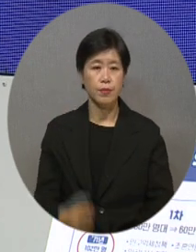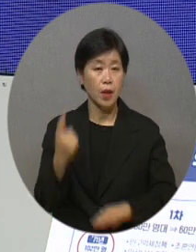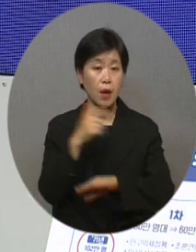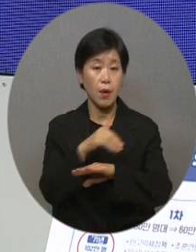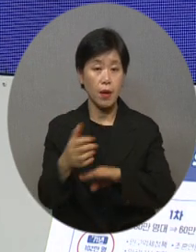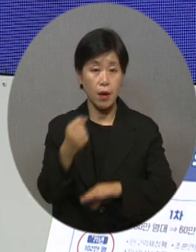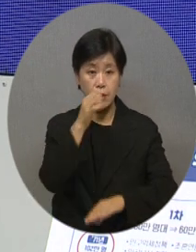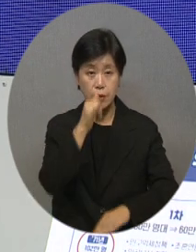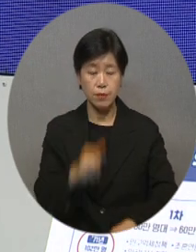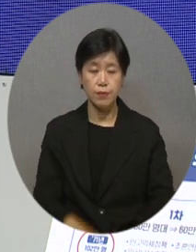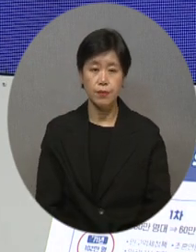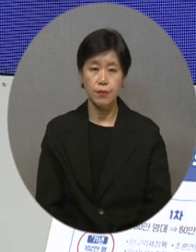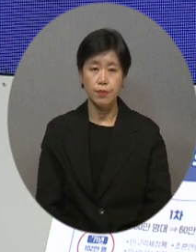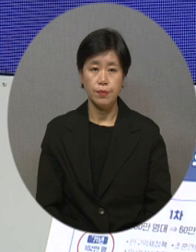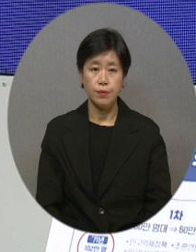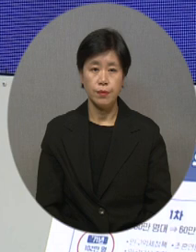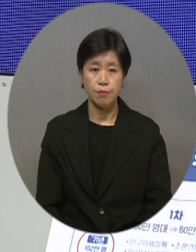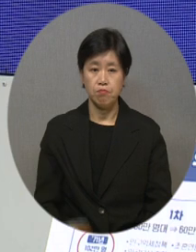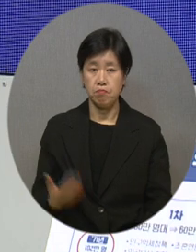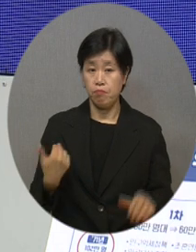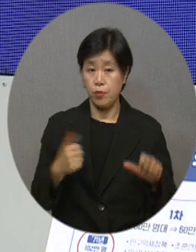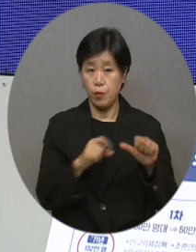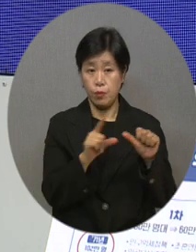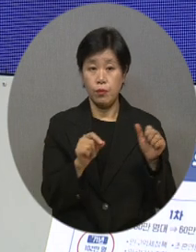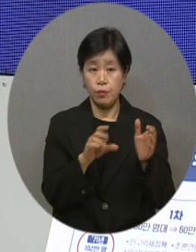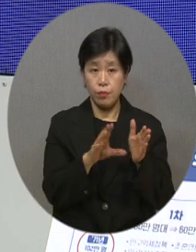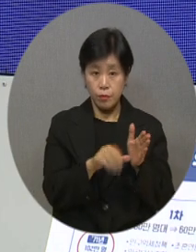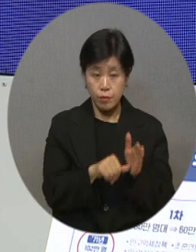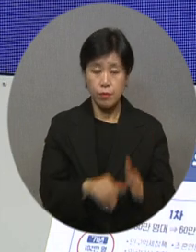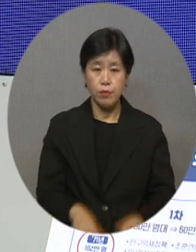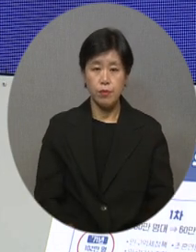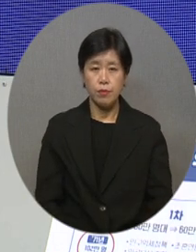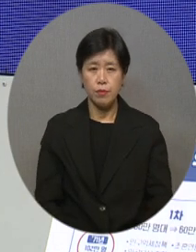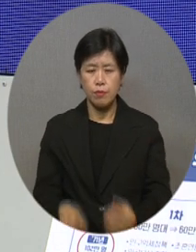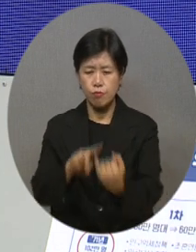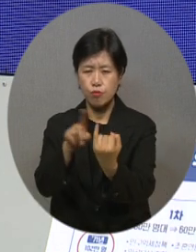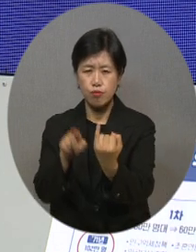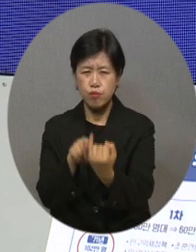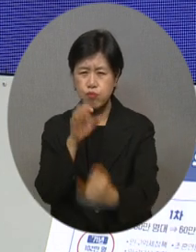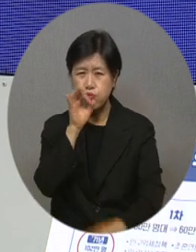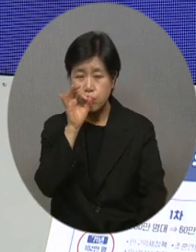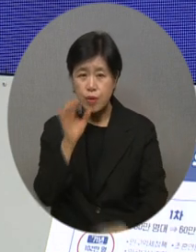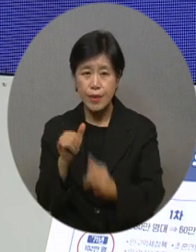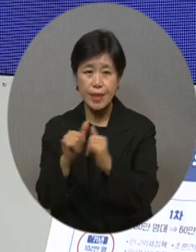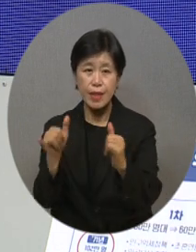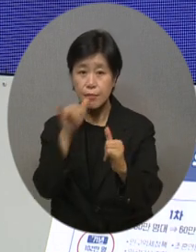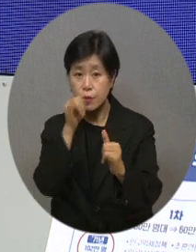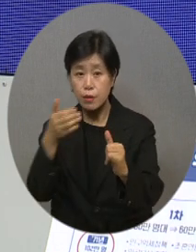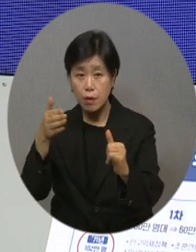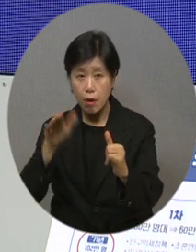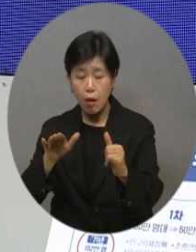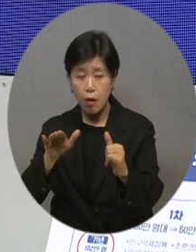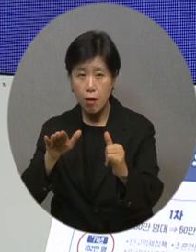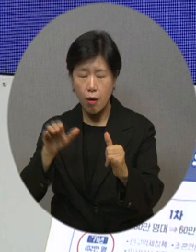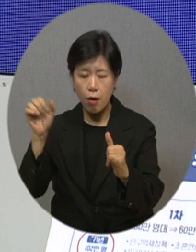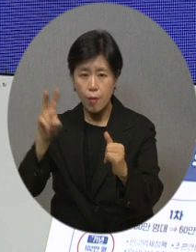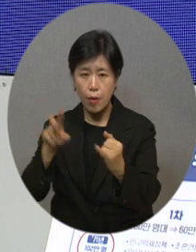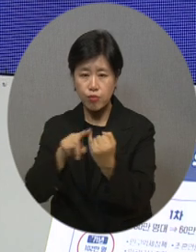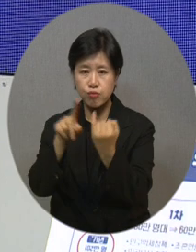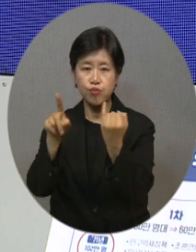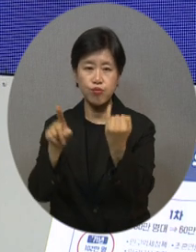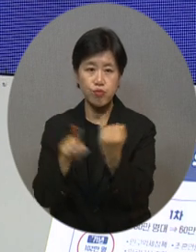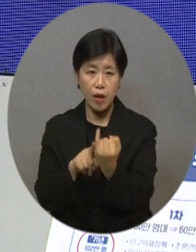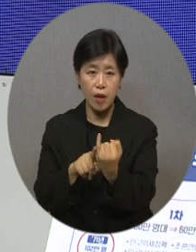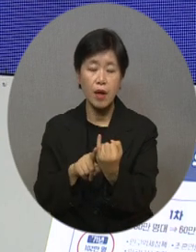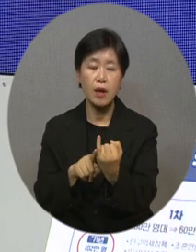지난 5월 달에 저희가 그 우리 난임으로 있던 분인데 네 애를 한 번에 출산을 한 부부가